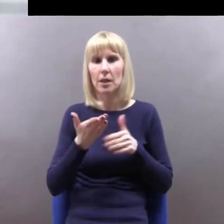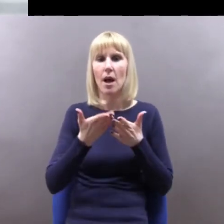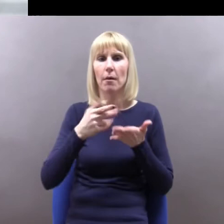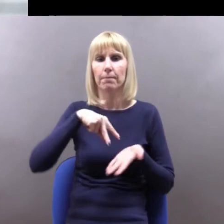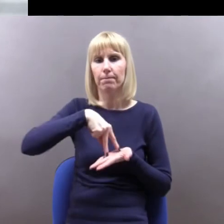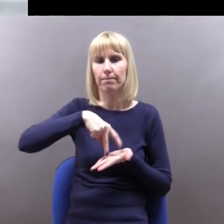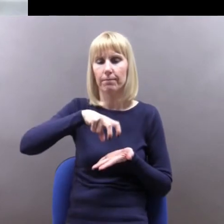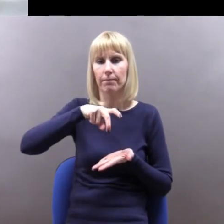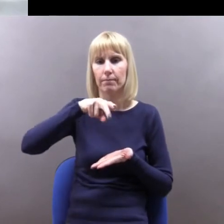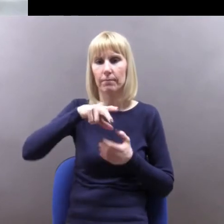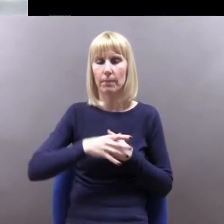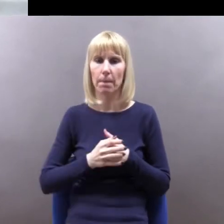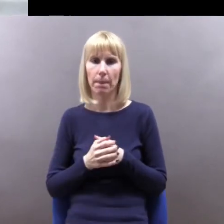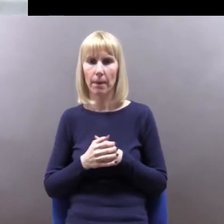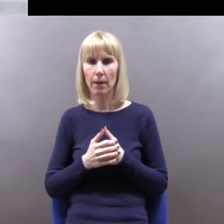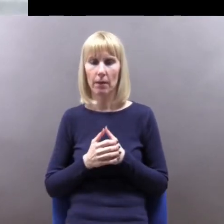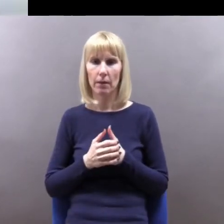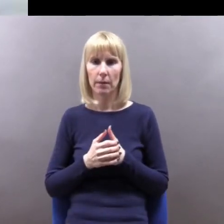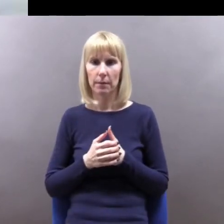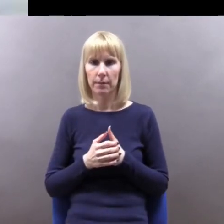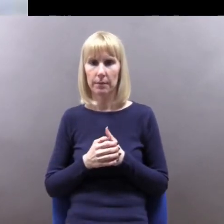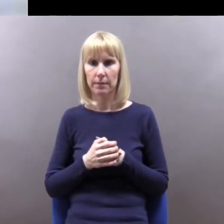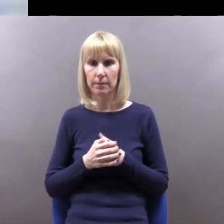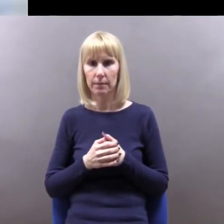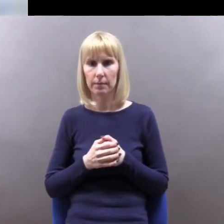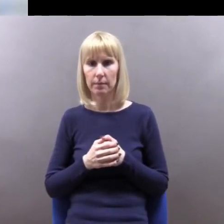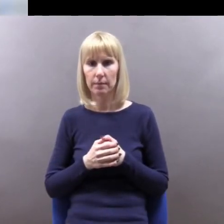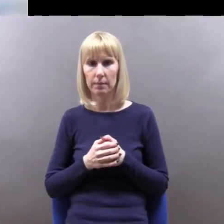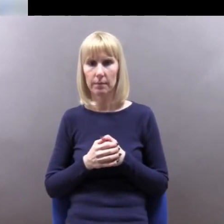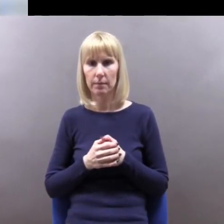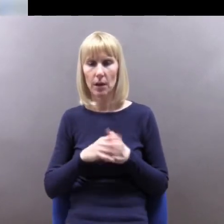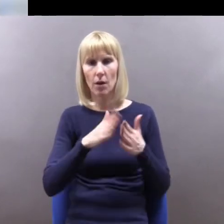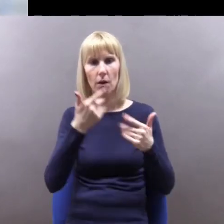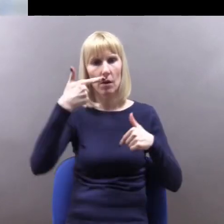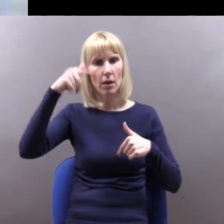tak? Tobie na drugie piętro ile zajmuje wejście?